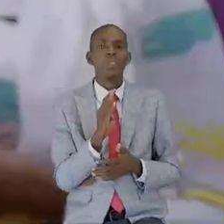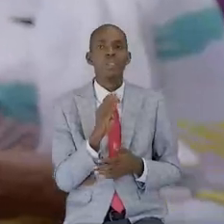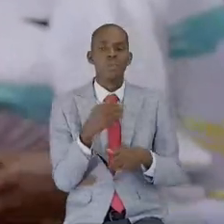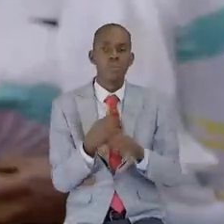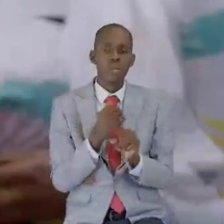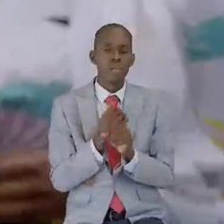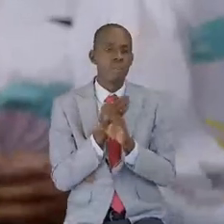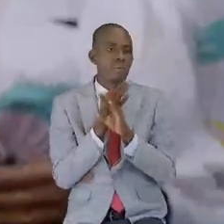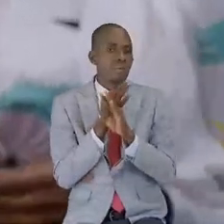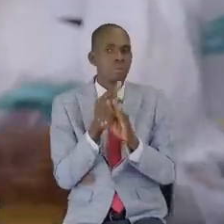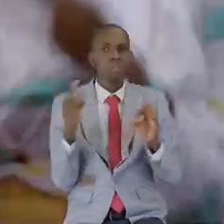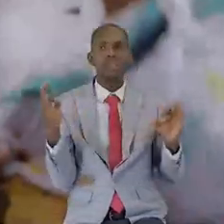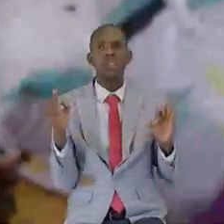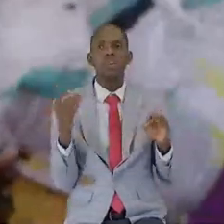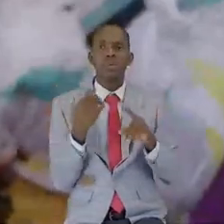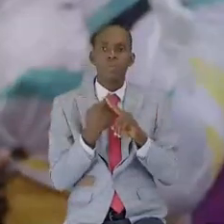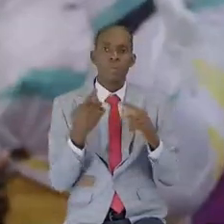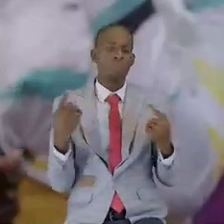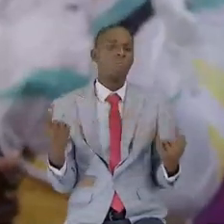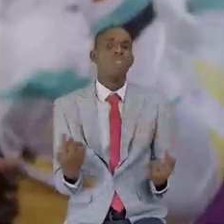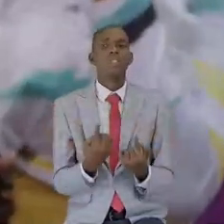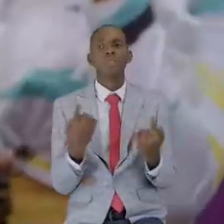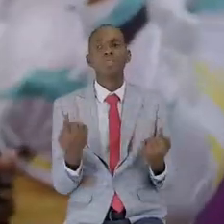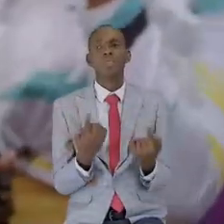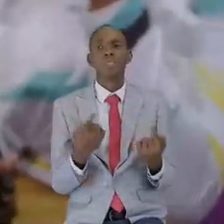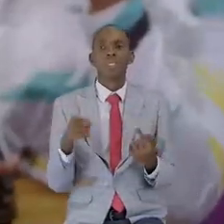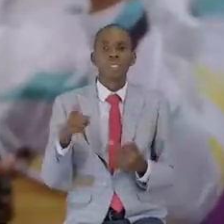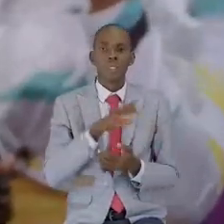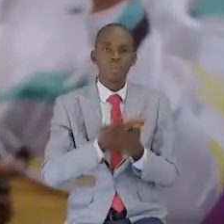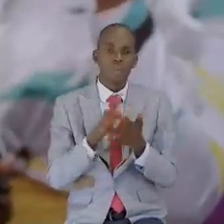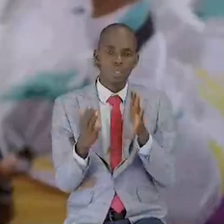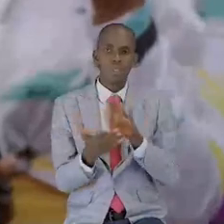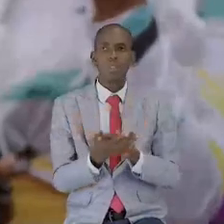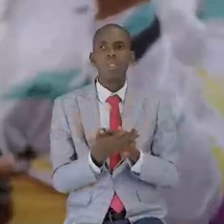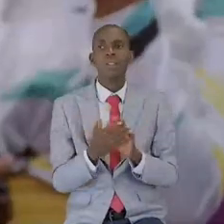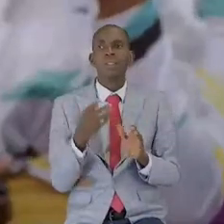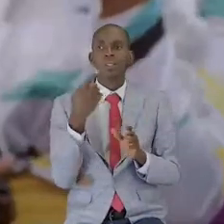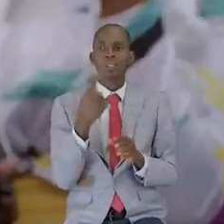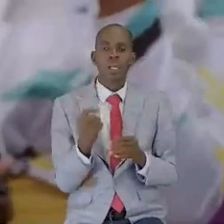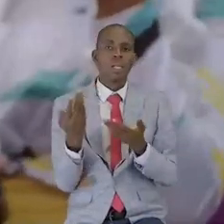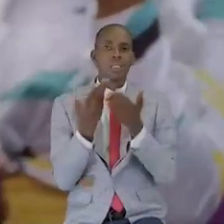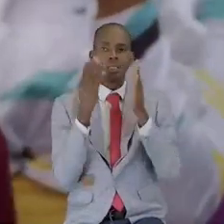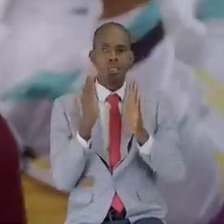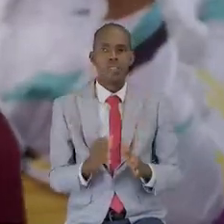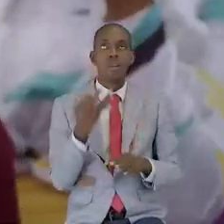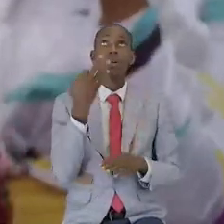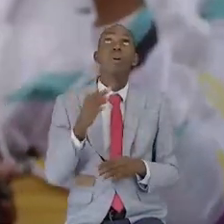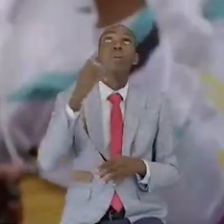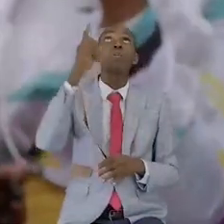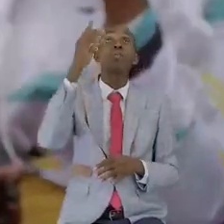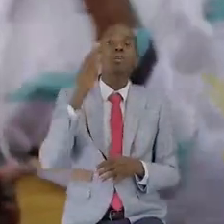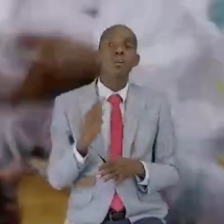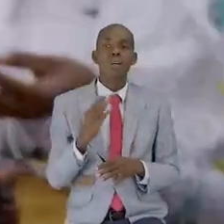Étant affranchi du péché, vous êtes devenu esclave de Dieu